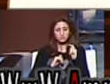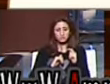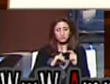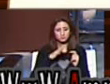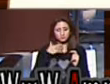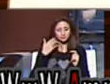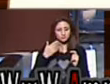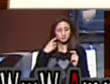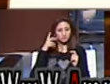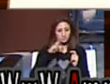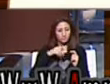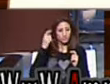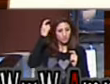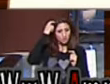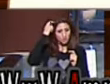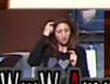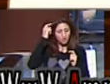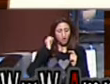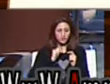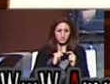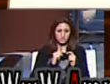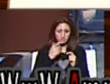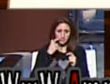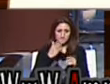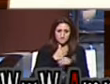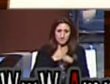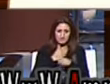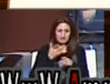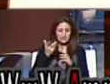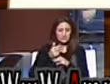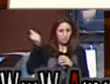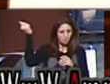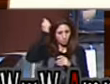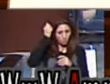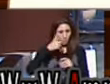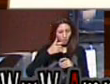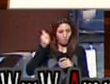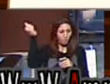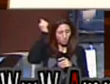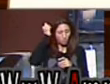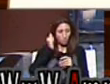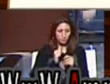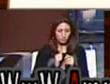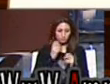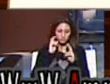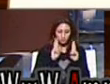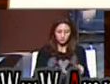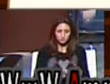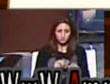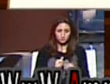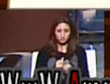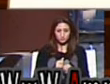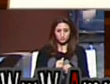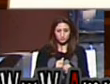مصابين وفي إصابات في الرأس من جراء التعدي عليهم بآلة حادة تم العثور عليها بجوار الجثتين. احنا طبعا